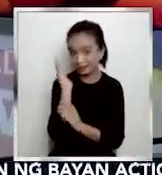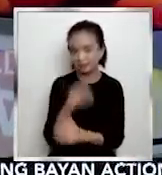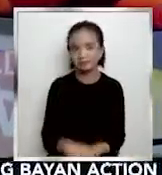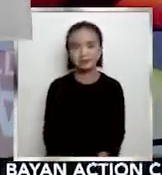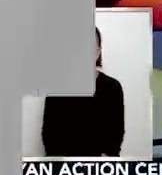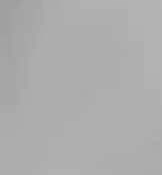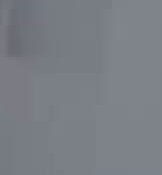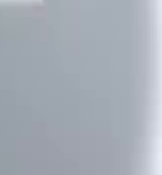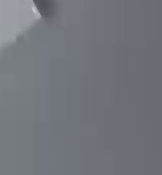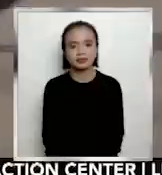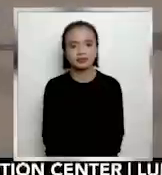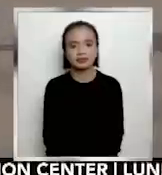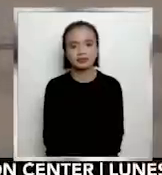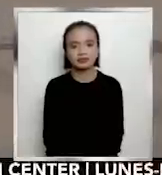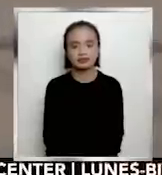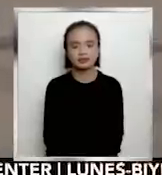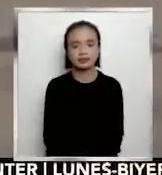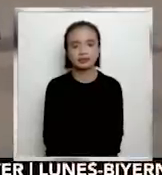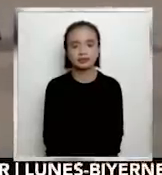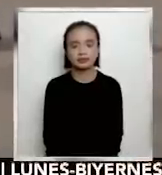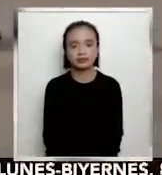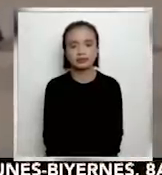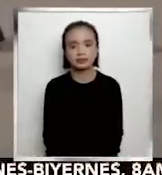Nelson Canlas.